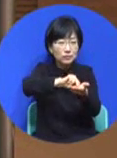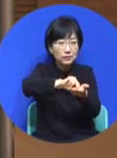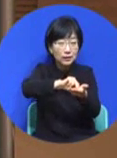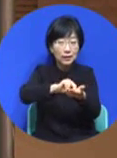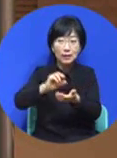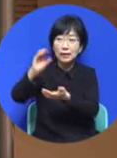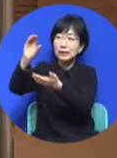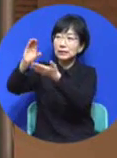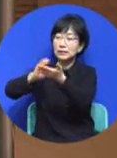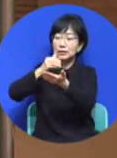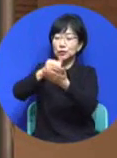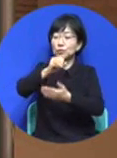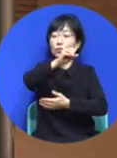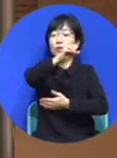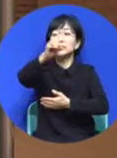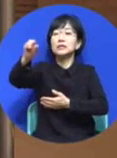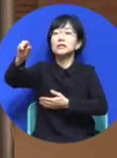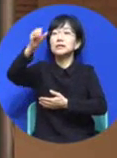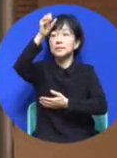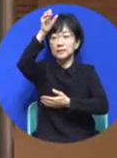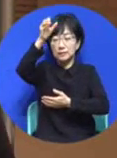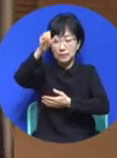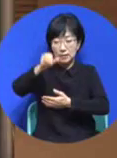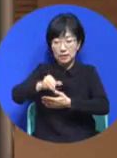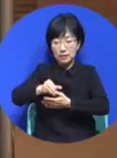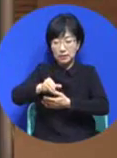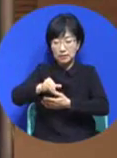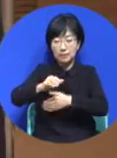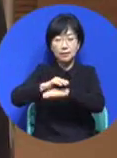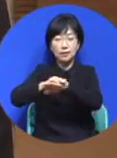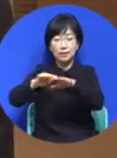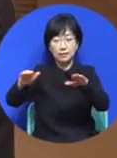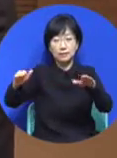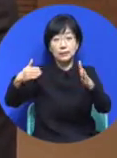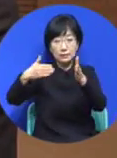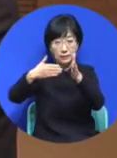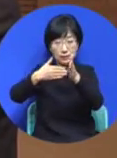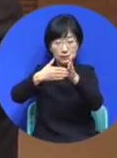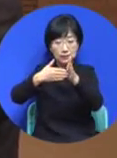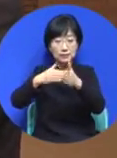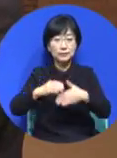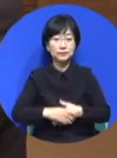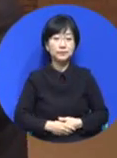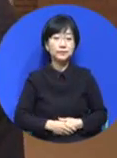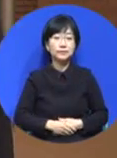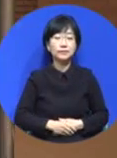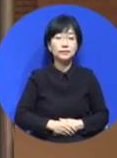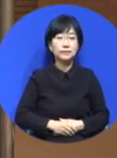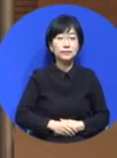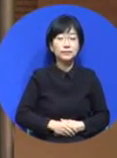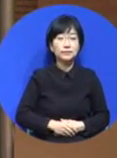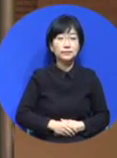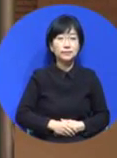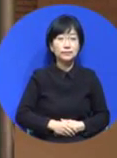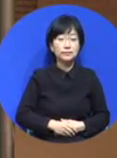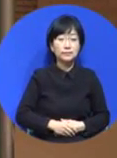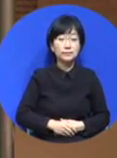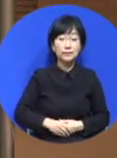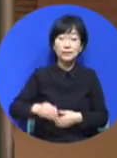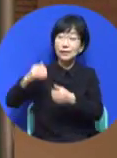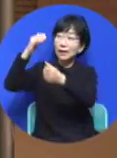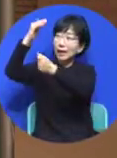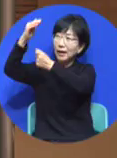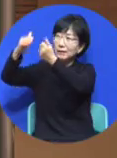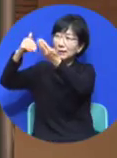of our problems, the curses of our family and family line, completely everything on the cross. 올바른 신앙 가진 사람에게 하나님은